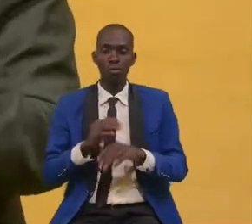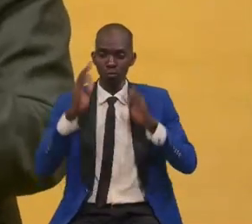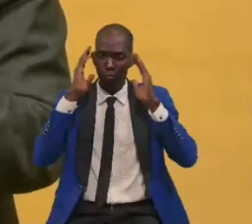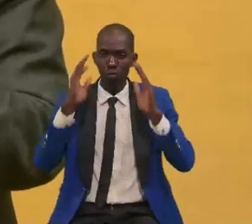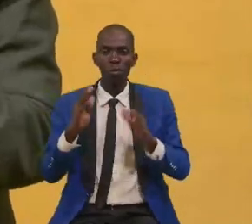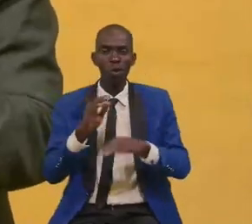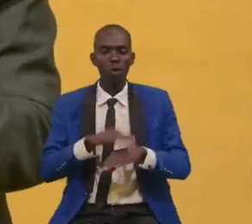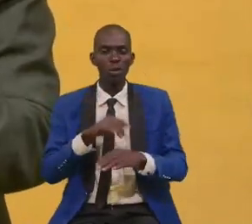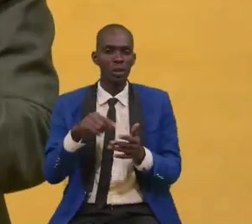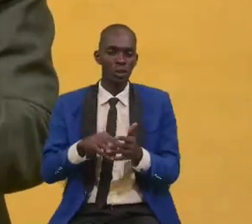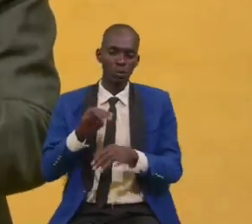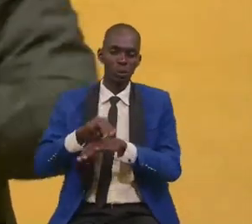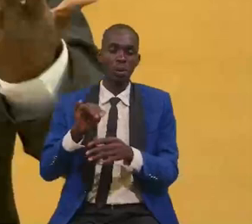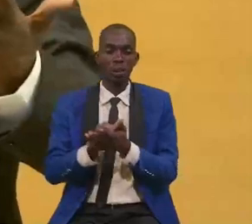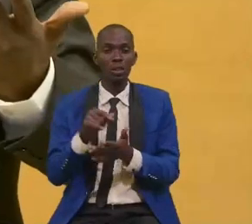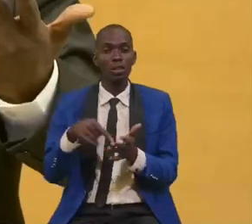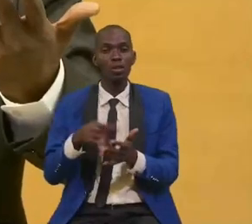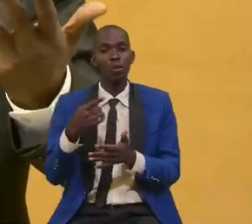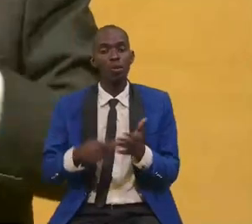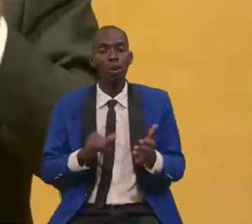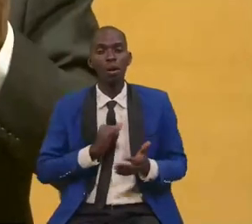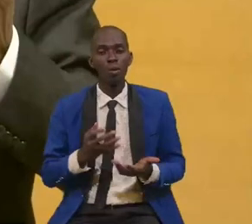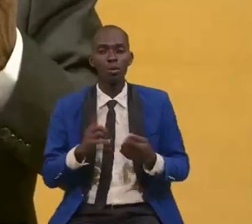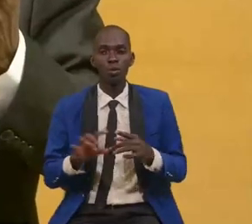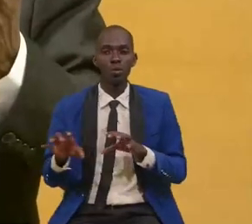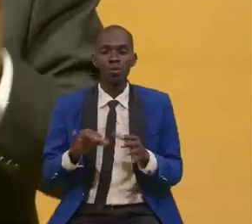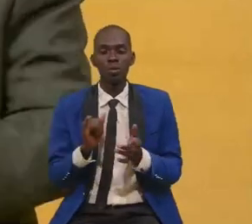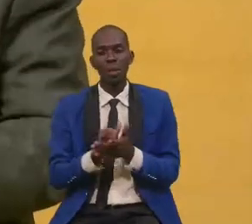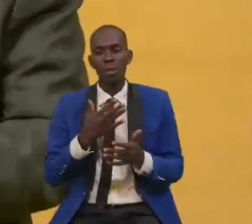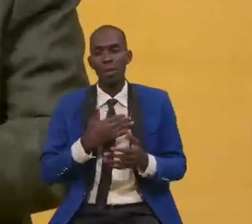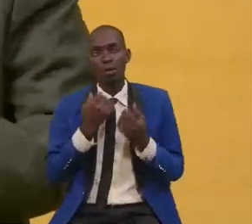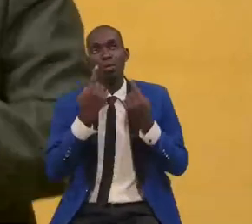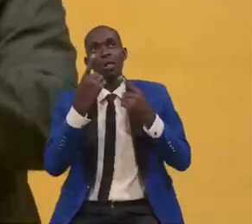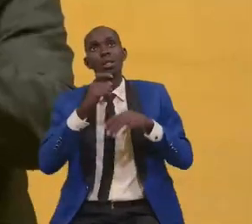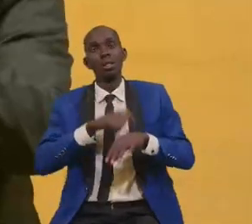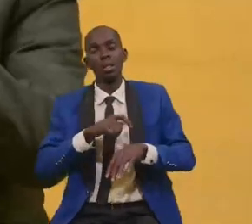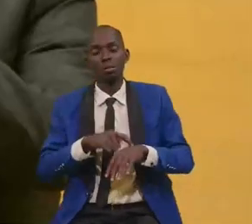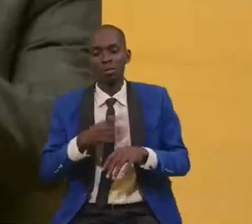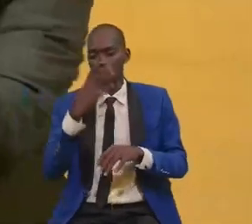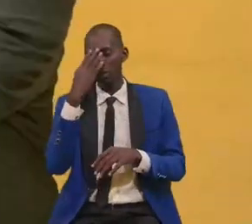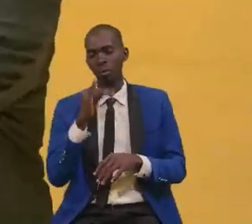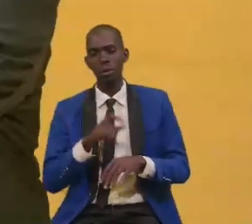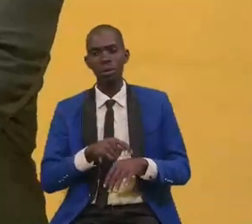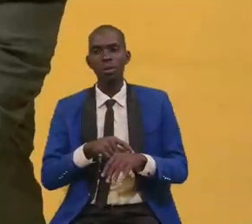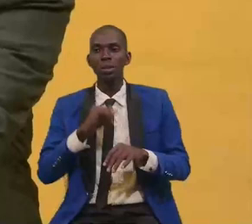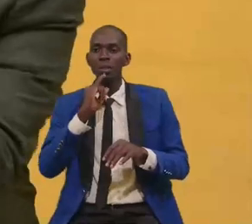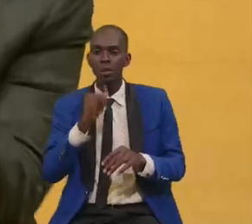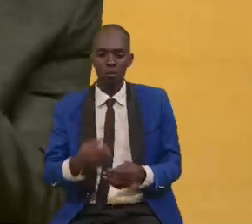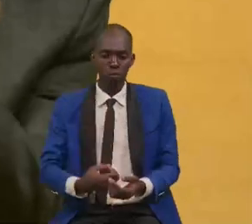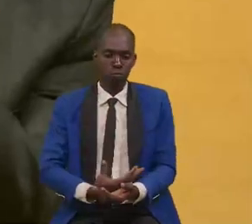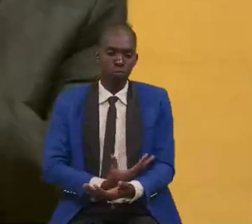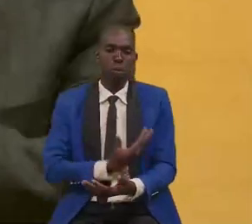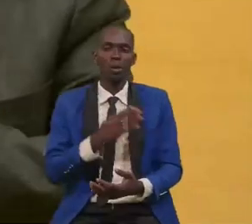ce qu'il faut faire. Quand je me réveille, mes heures de sommeil, mes heures de réveil, tout est influencé par